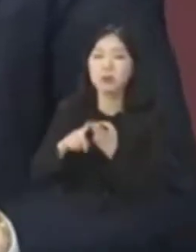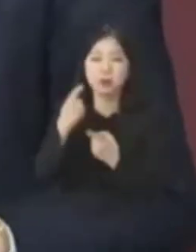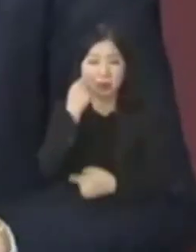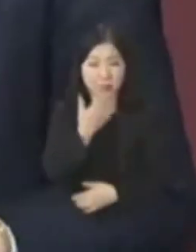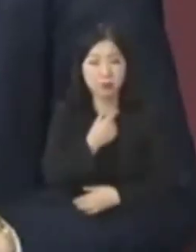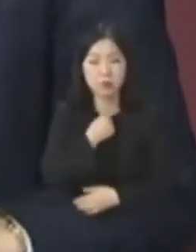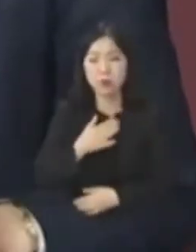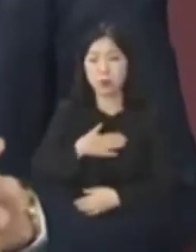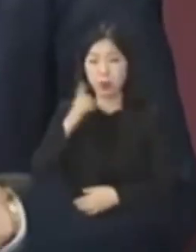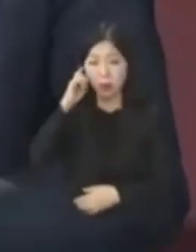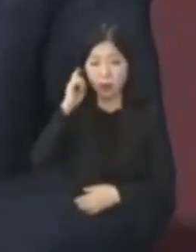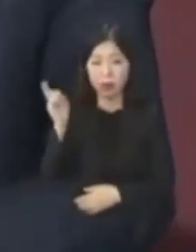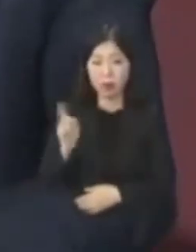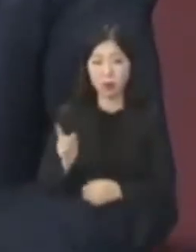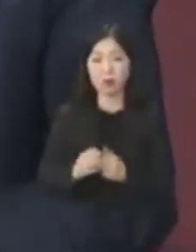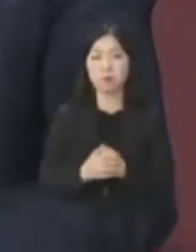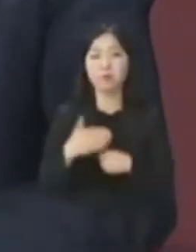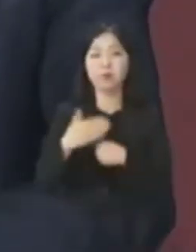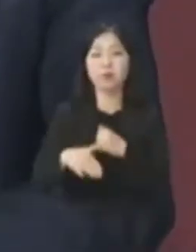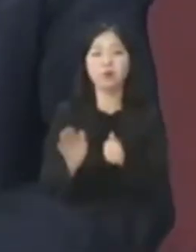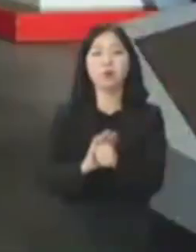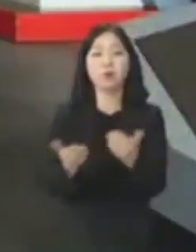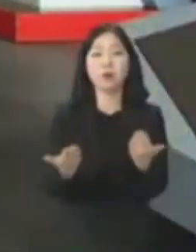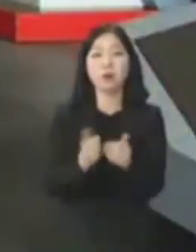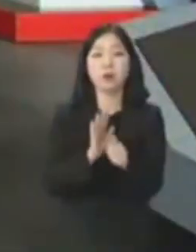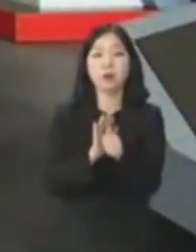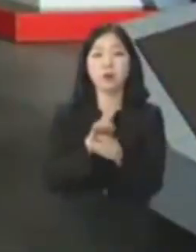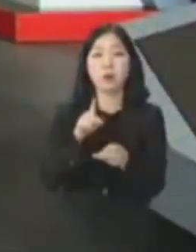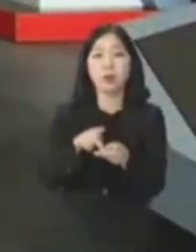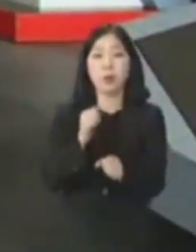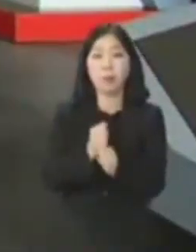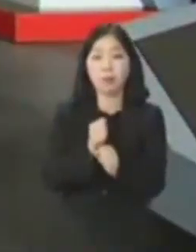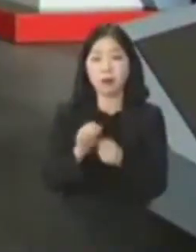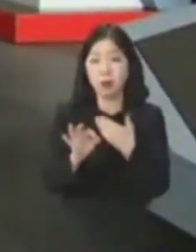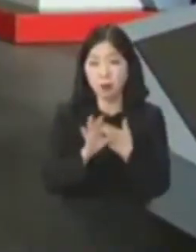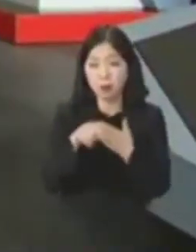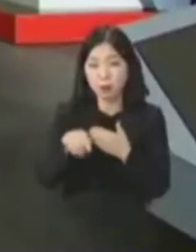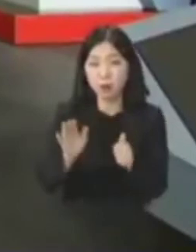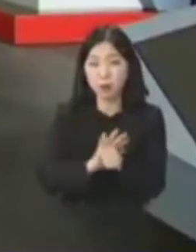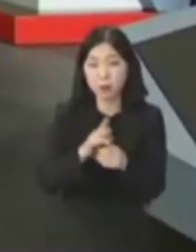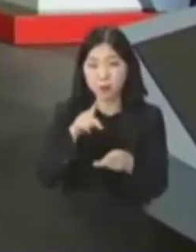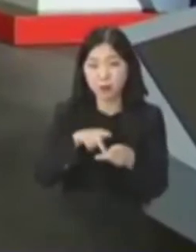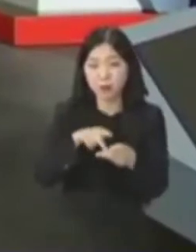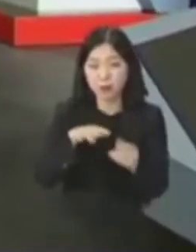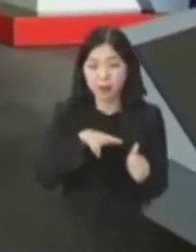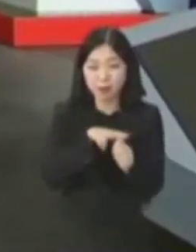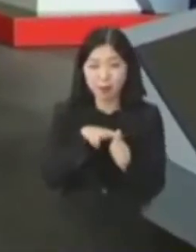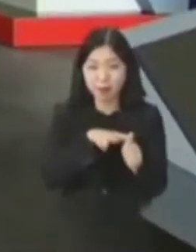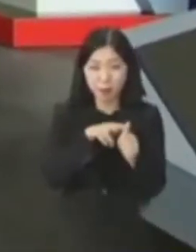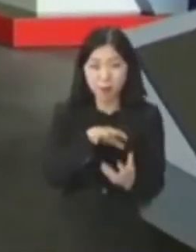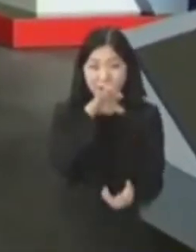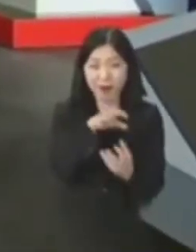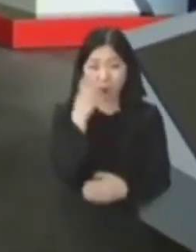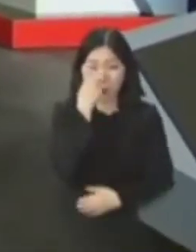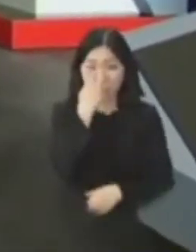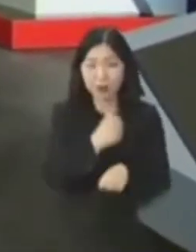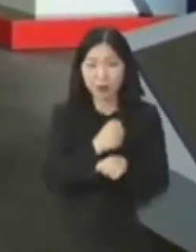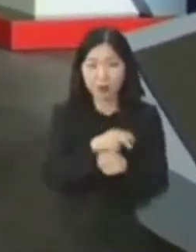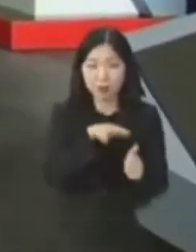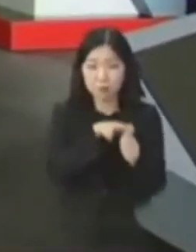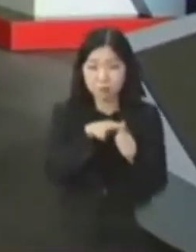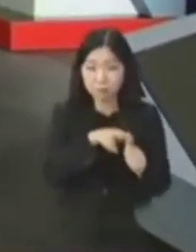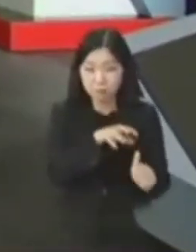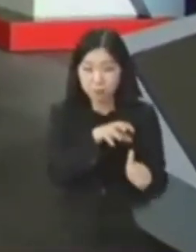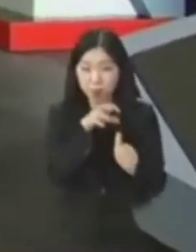보고 있습니다. 이런 대구 서비스 산업 지원센터를 만들면은 그 서비스 센터의 데이터를 관리하고 그 데이터를